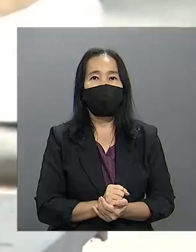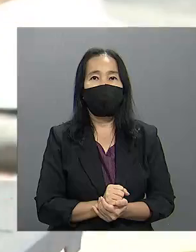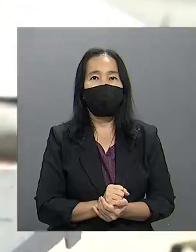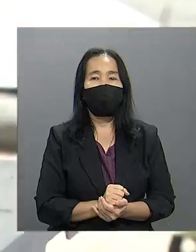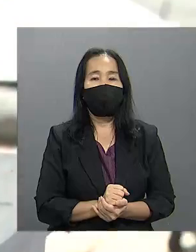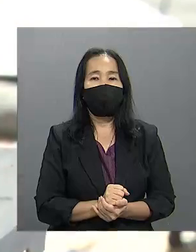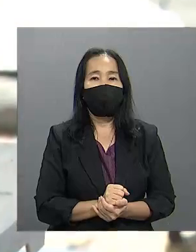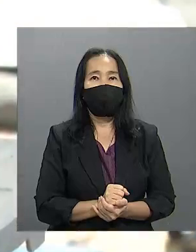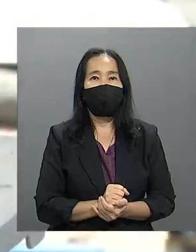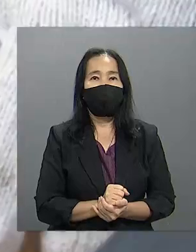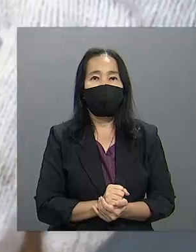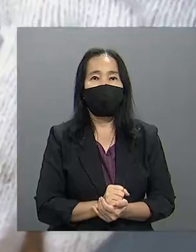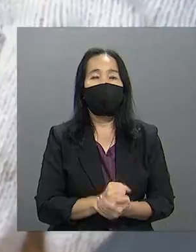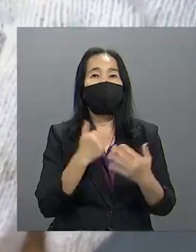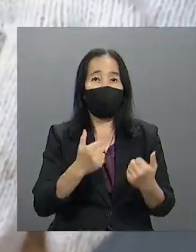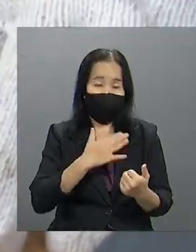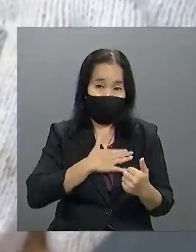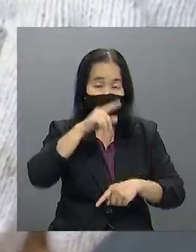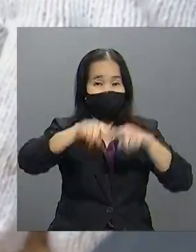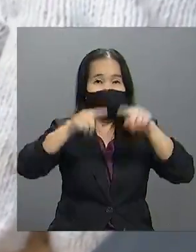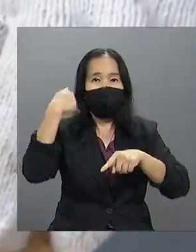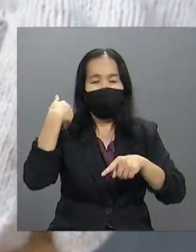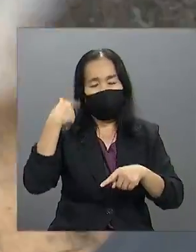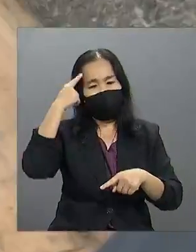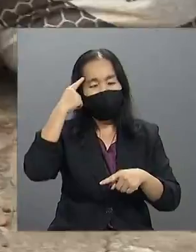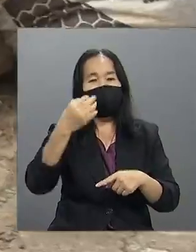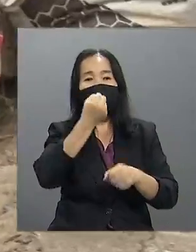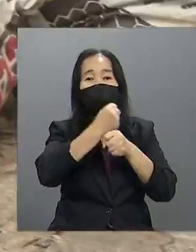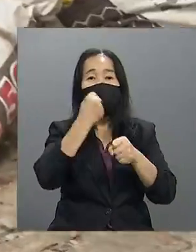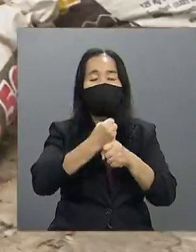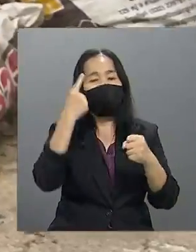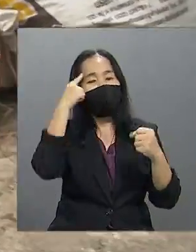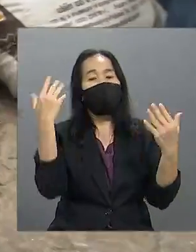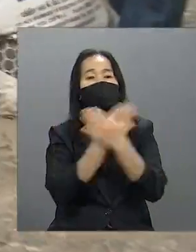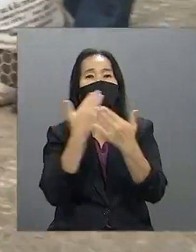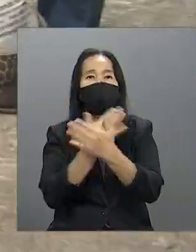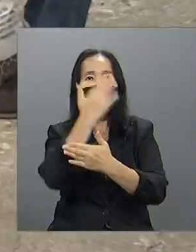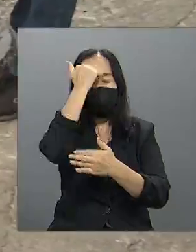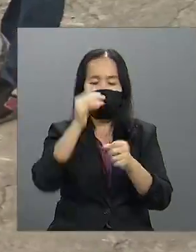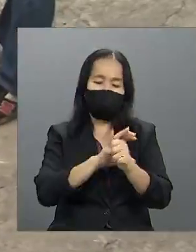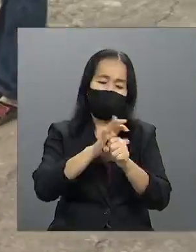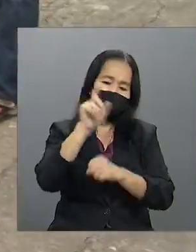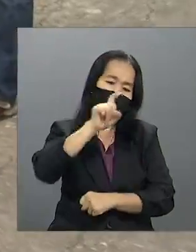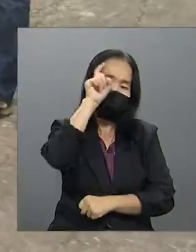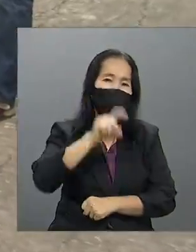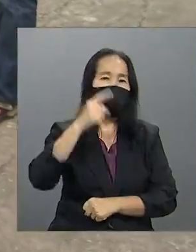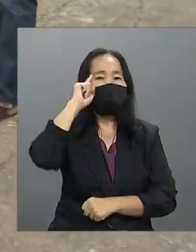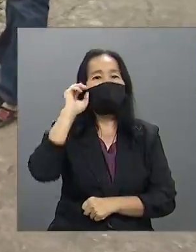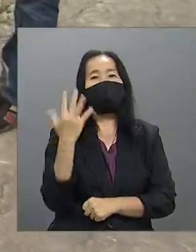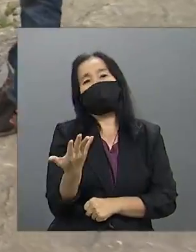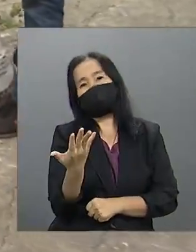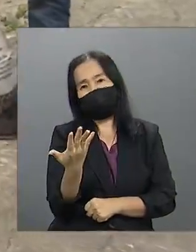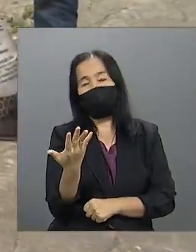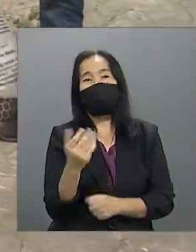คนเนี่ยคิดว่าระยะยาวต้องเปลี่ยนอาชีพเพราะว่าเราก็ไม่รู้ว่าโควิดอยู่กับเรานานแค่ไหนนะคะตอนนี้ก็เลยกำลังเชื่อมที่